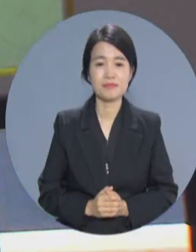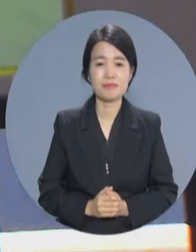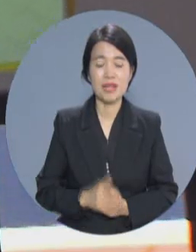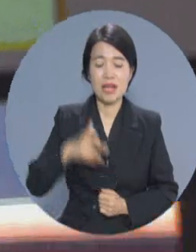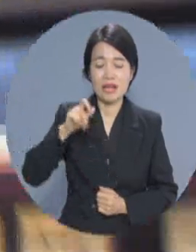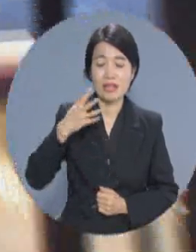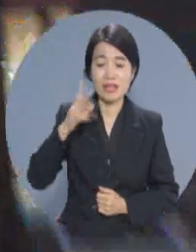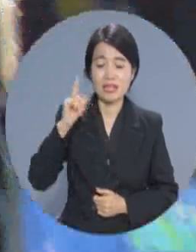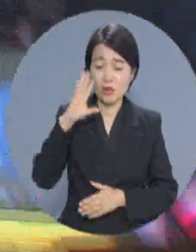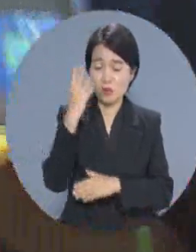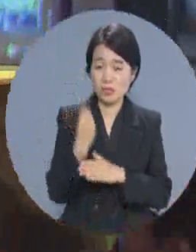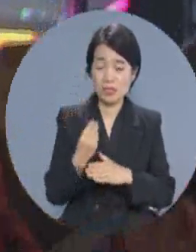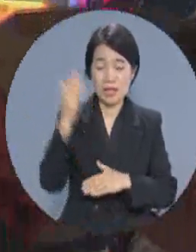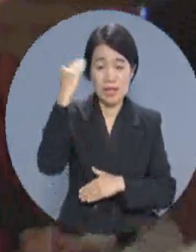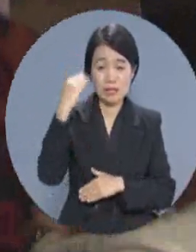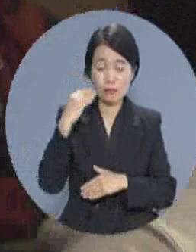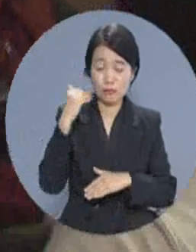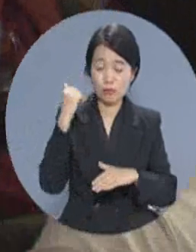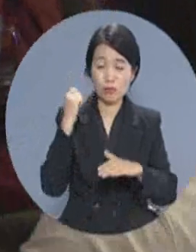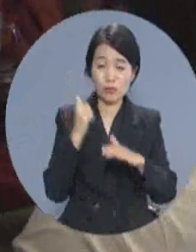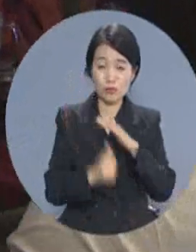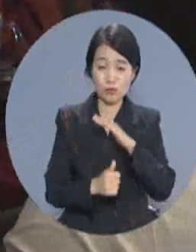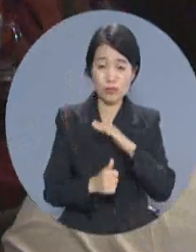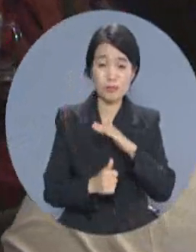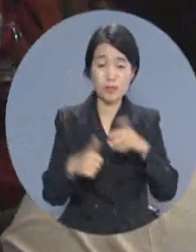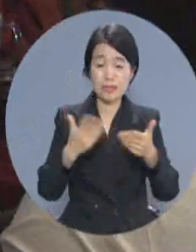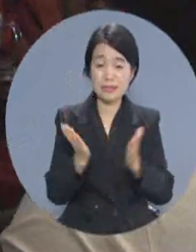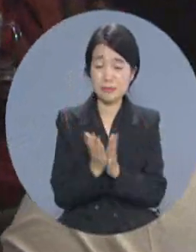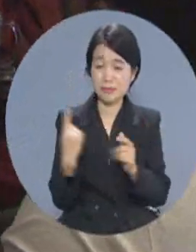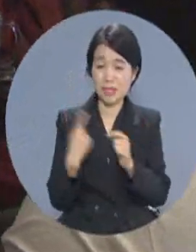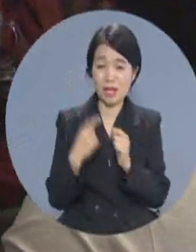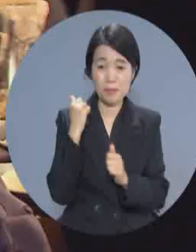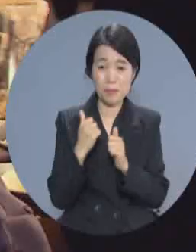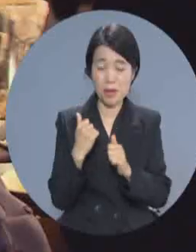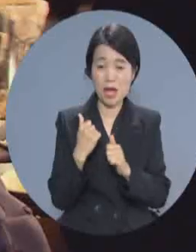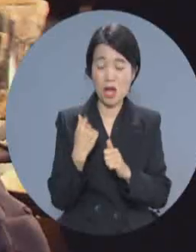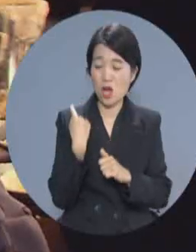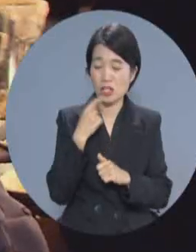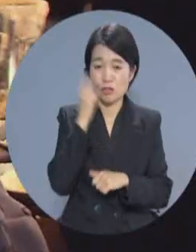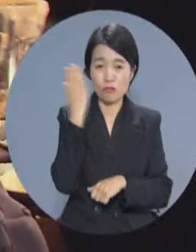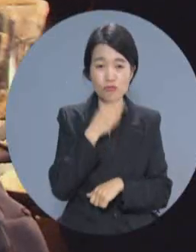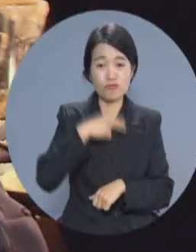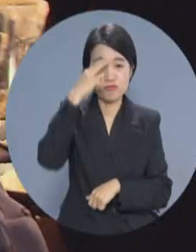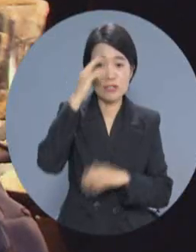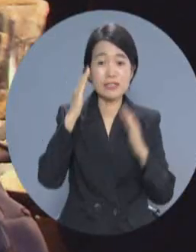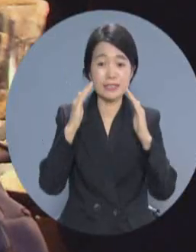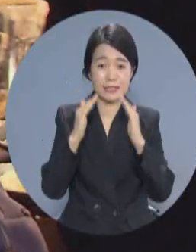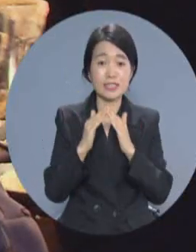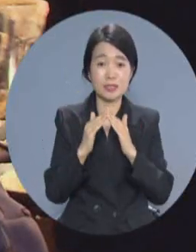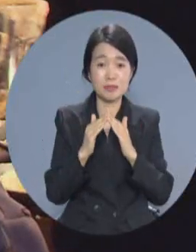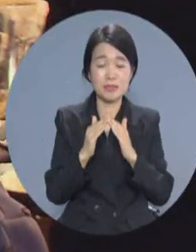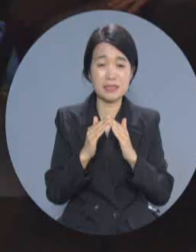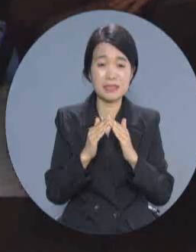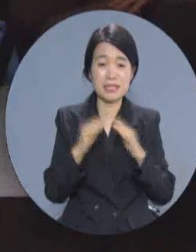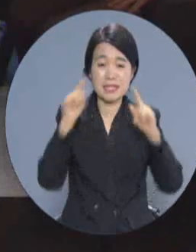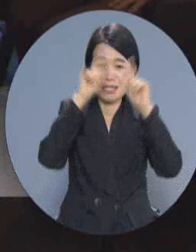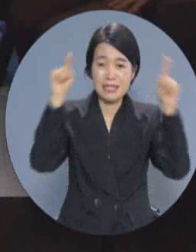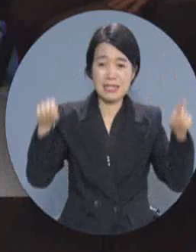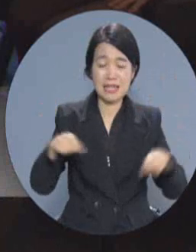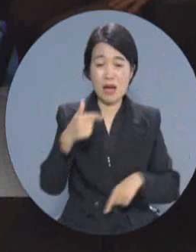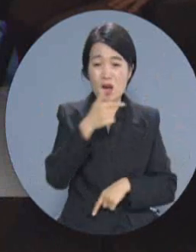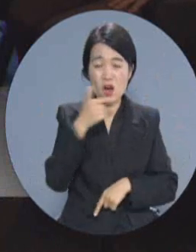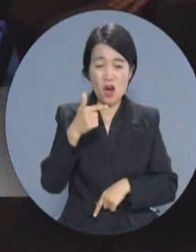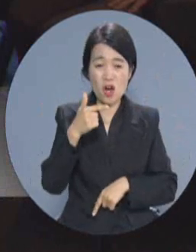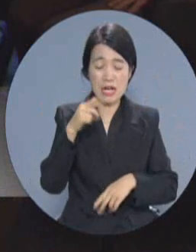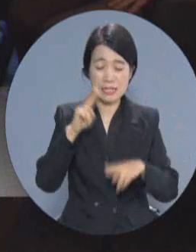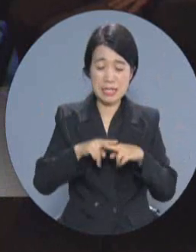카타르 월드컵 우리나라 축구대표팀의 첫 경기가 열린 어젯밤 여수의 한 호프집. 대형 스크린 앞을